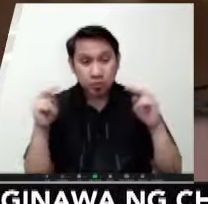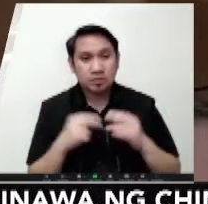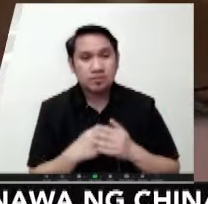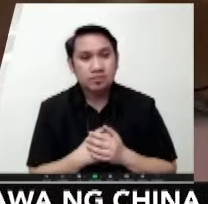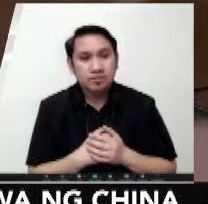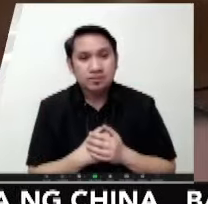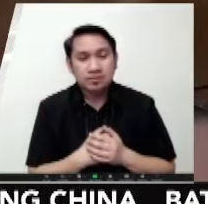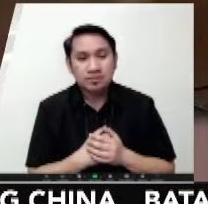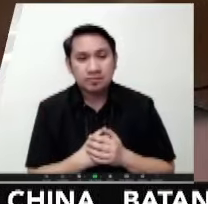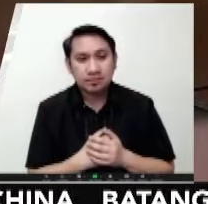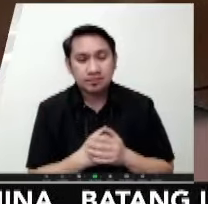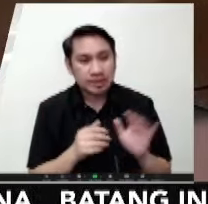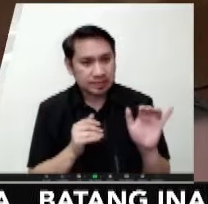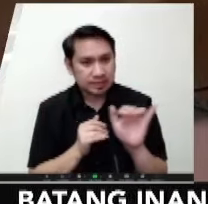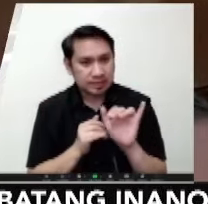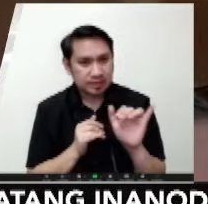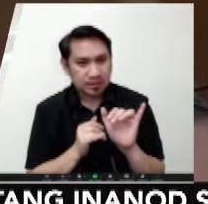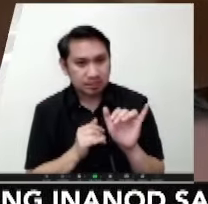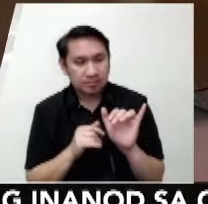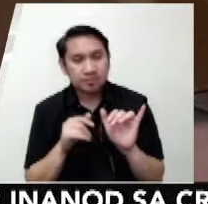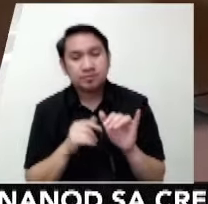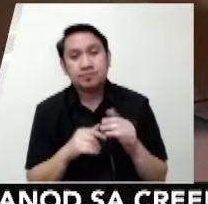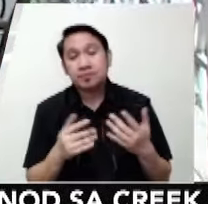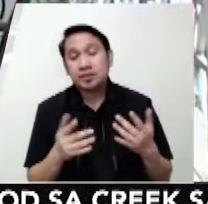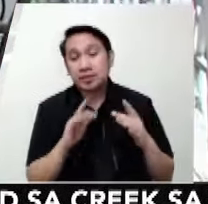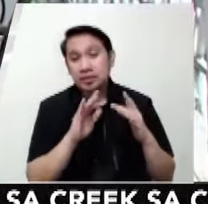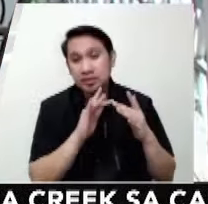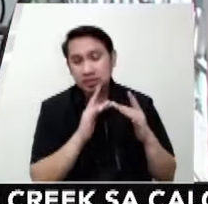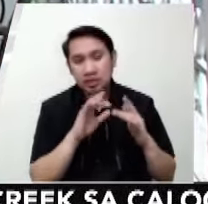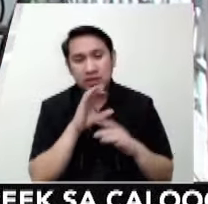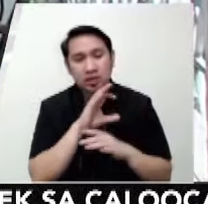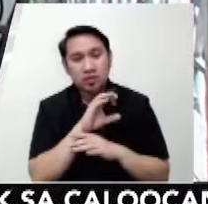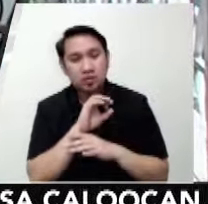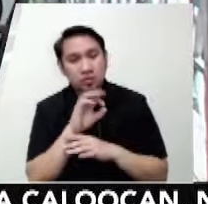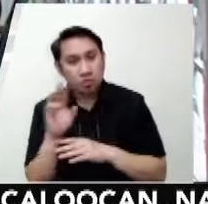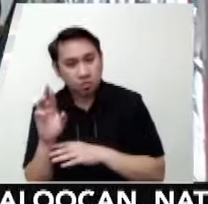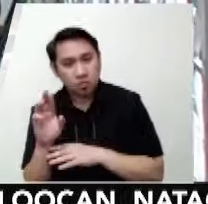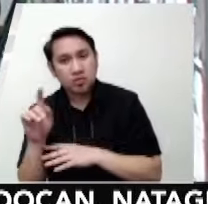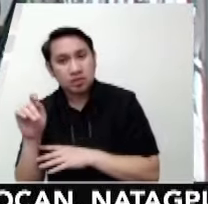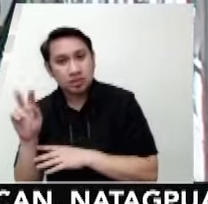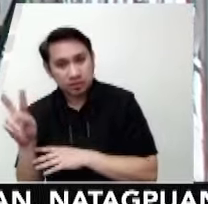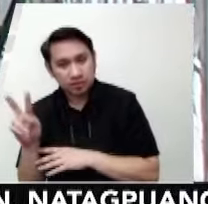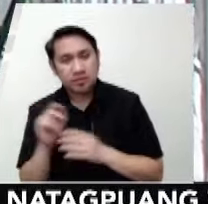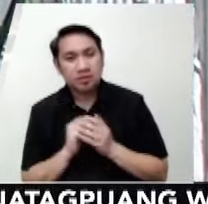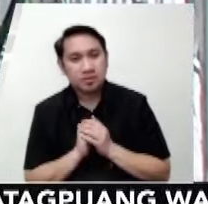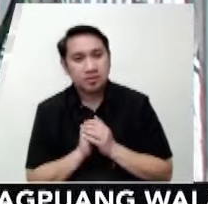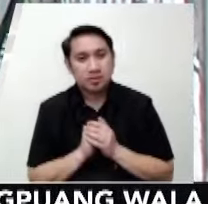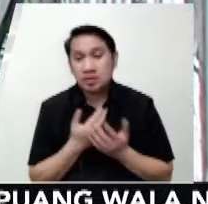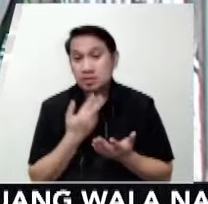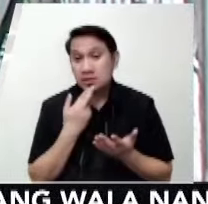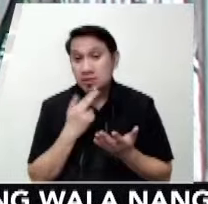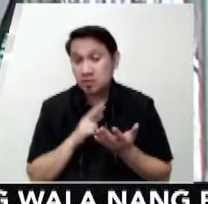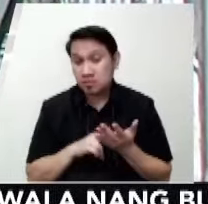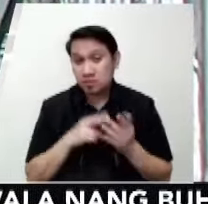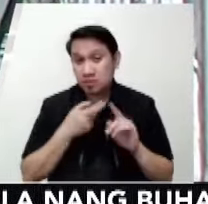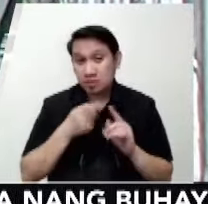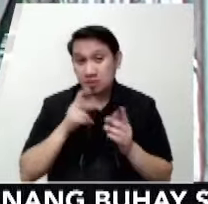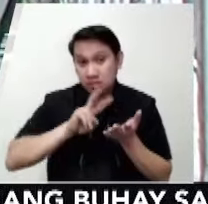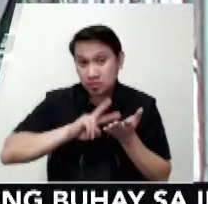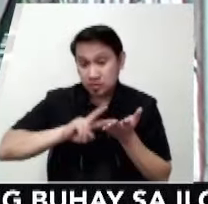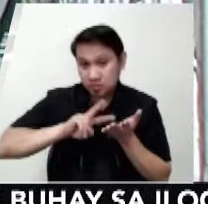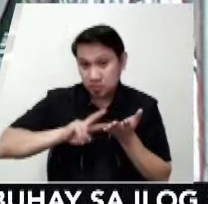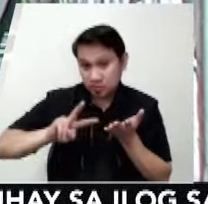Network sa parehong online at offline. Ang digital news report ay base sa survey ng YouGov kung